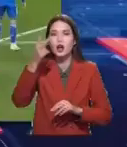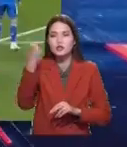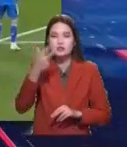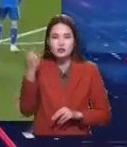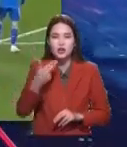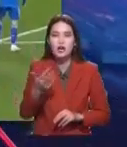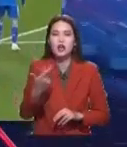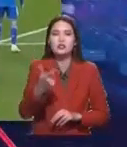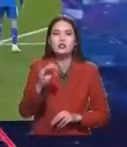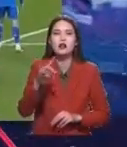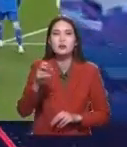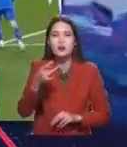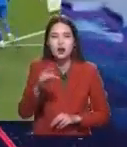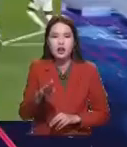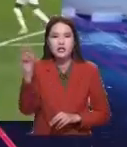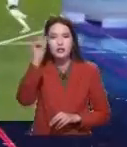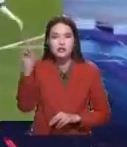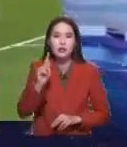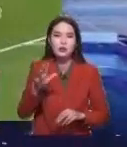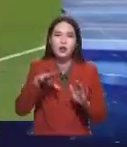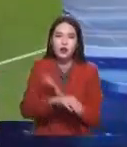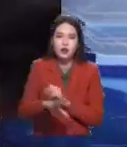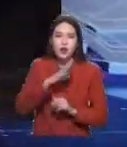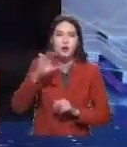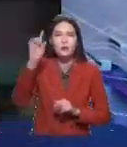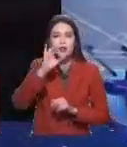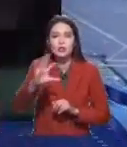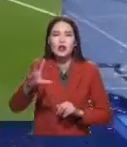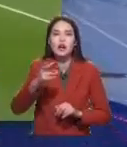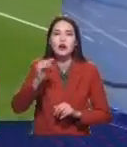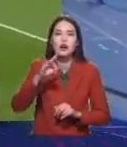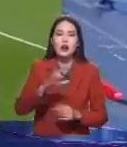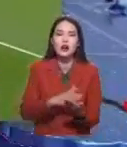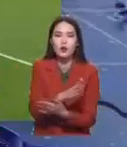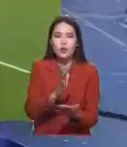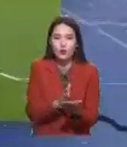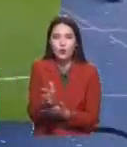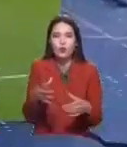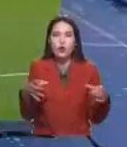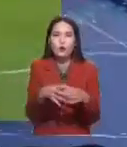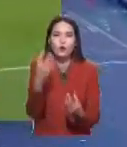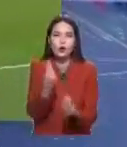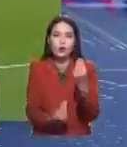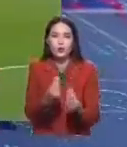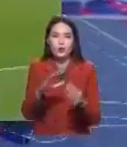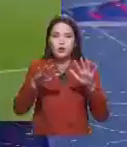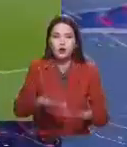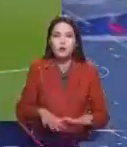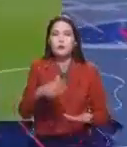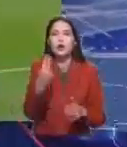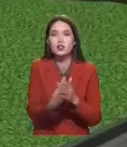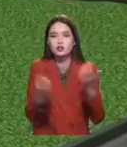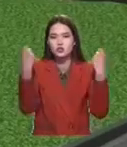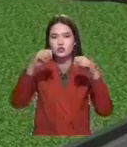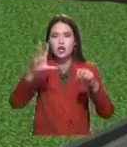тікелей Германияға жолдама алды. Харри Кейннің дублі мен Маркус Решфордтың голының арқасында ағылшындықтар жеңіске